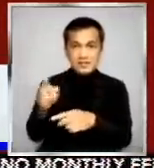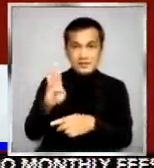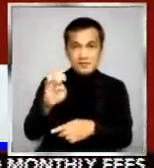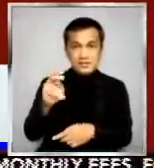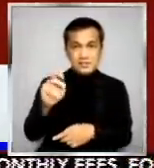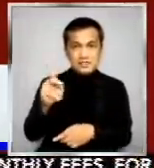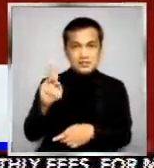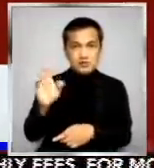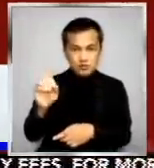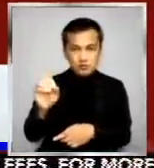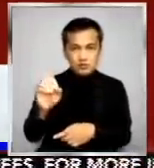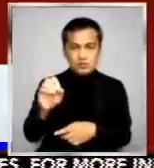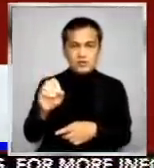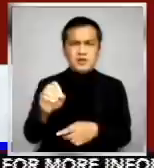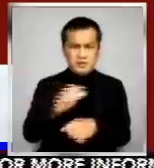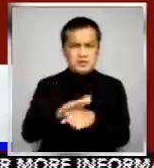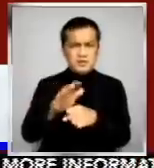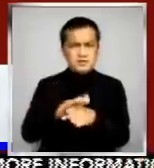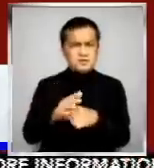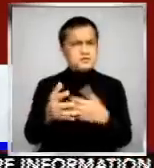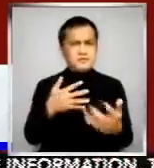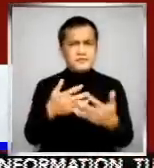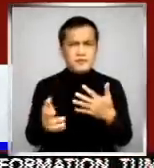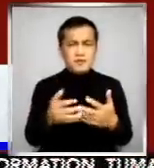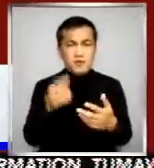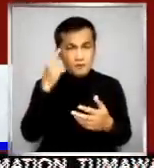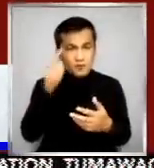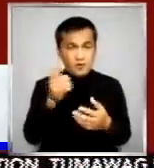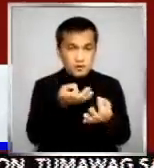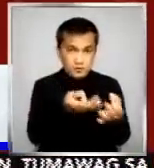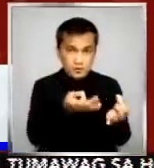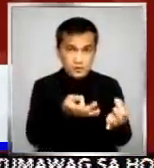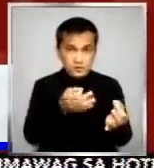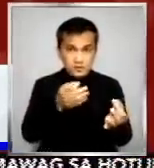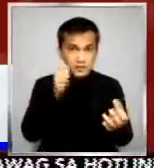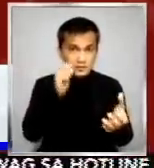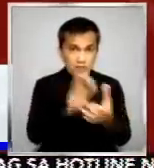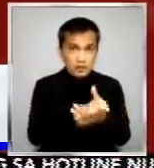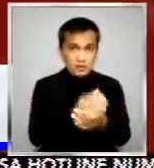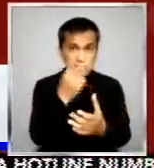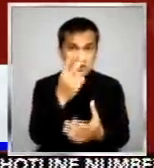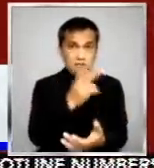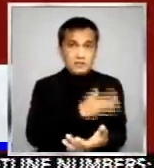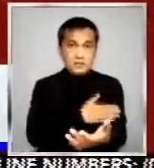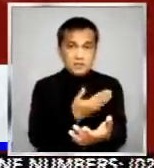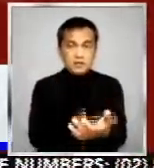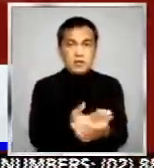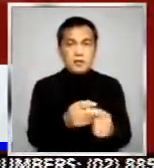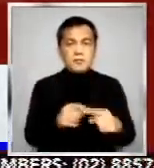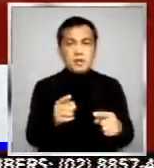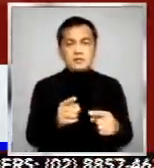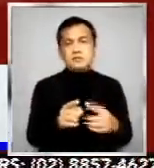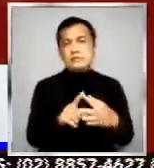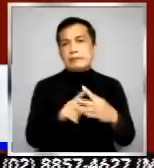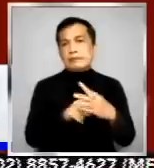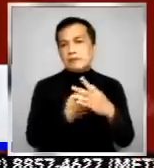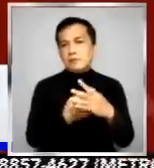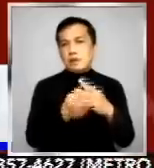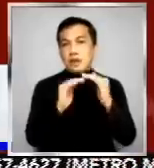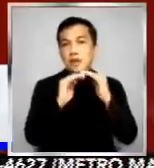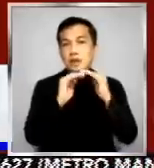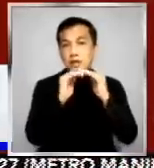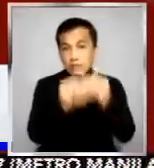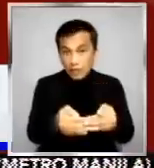naman daw kahit paano para sa asawa at dalawa nilang anak. Pero nang magsimula ang lockdown, nawala